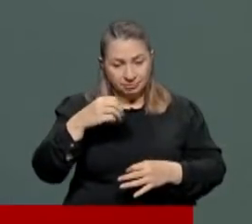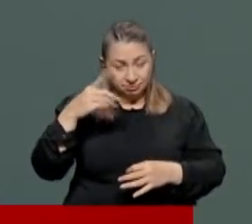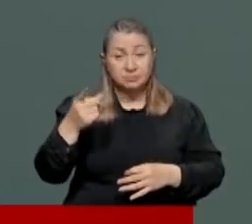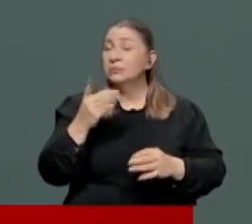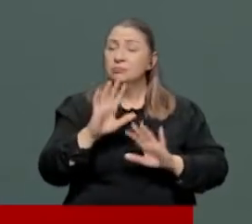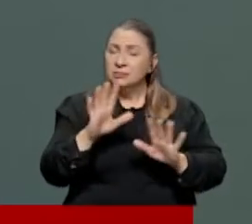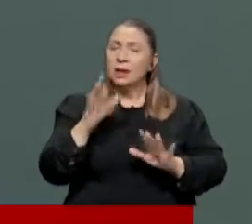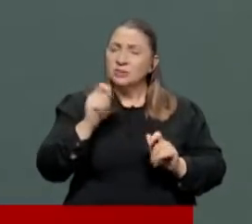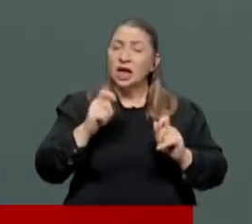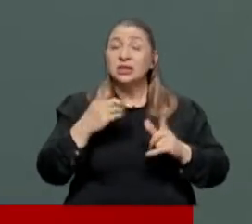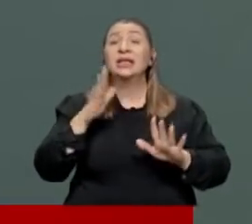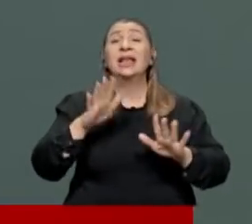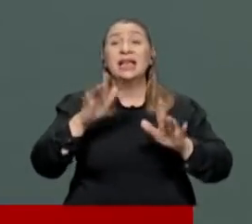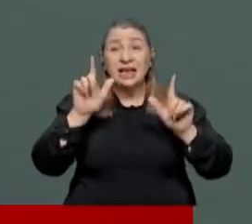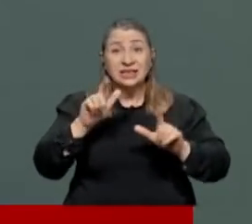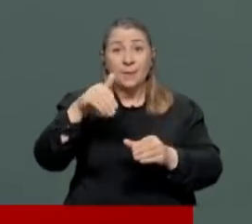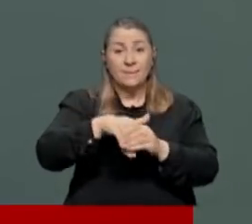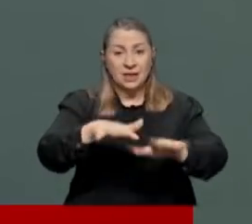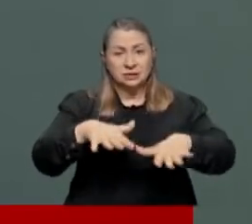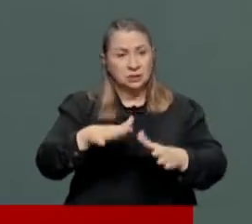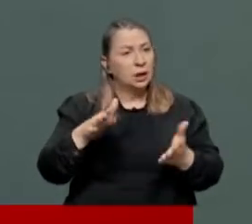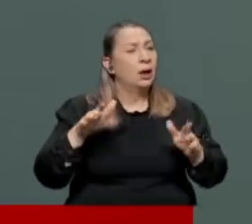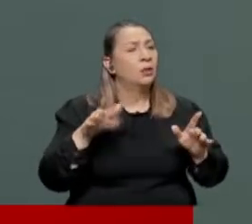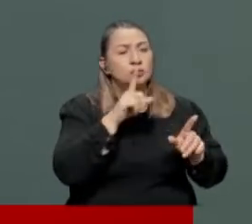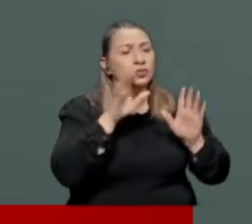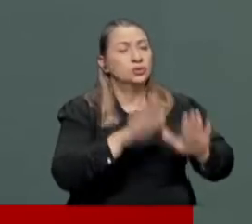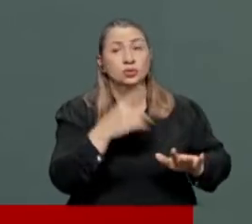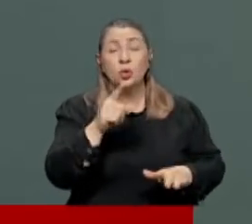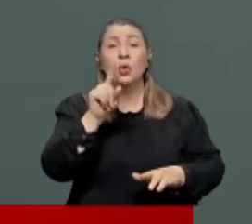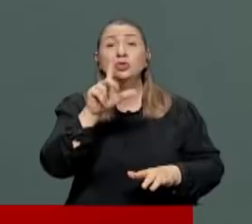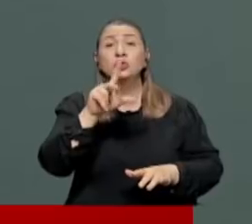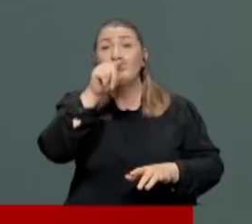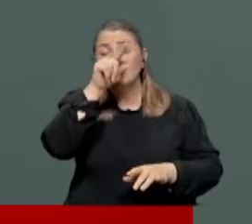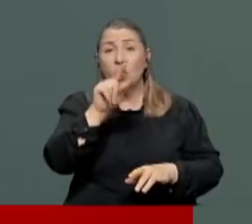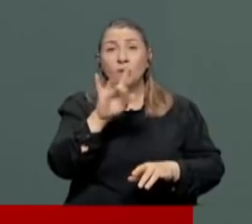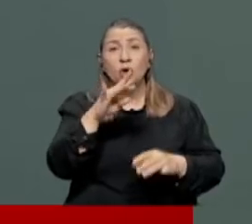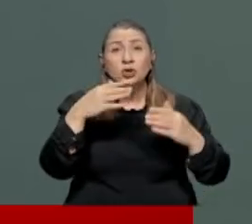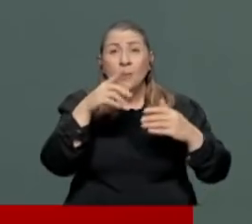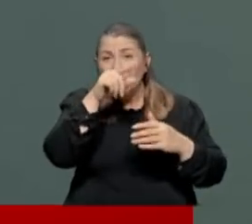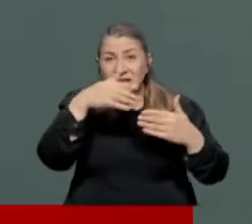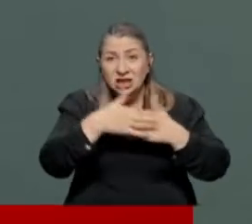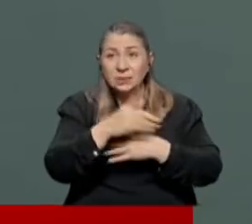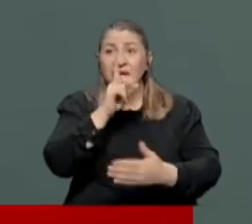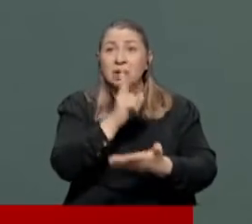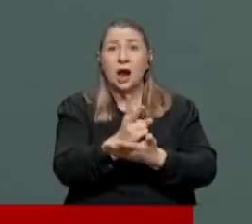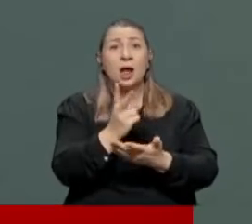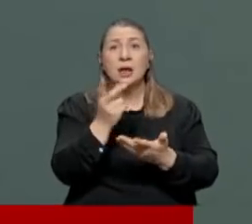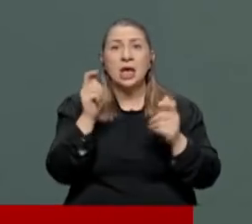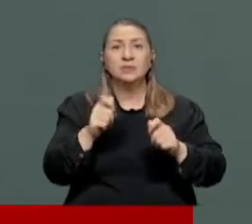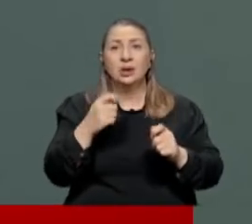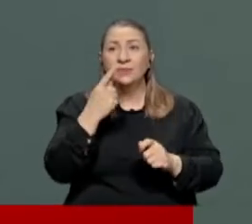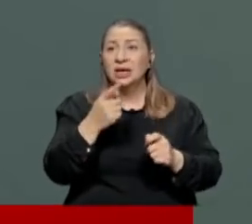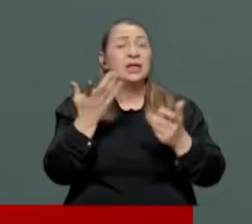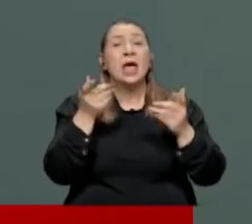yapacağız edeceğiz değil gerektiğinde meclisinde baypas edebiliyorsun niye 13mart 14 Mart'a bağlayan gece bir kararname ile